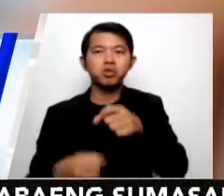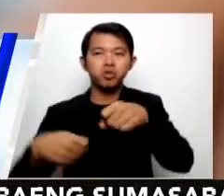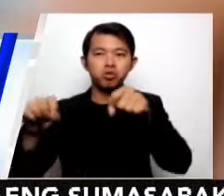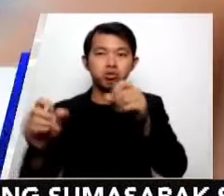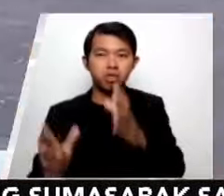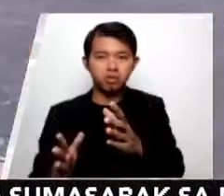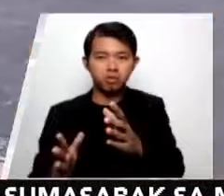helmet.